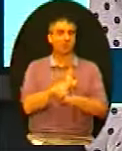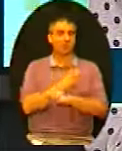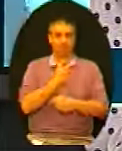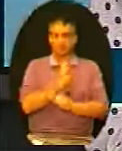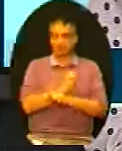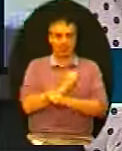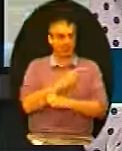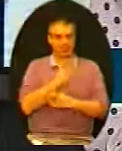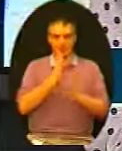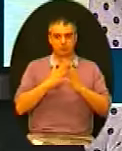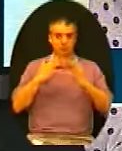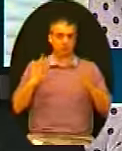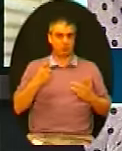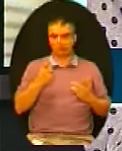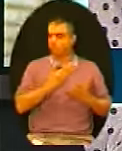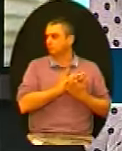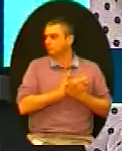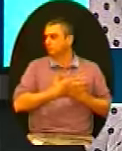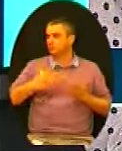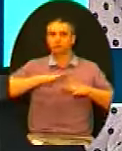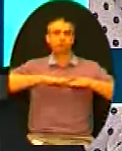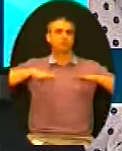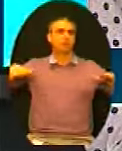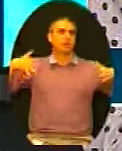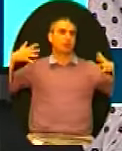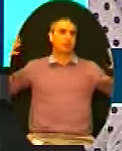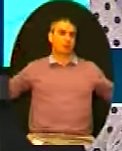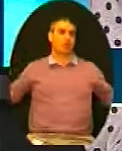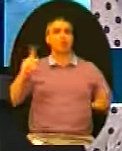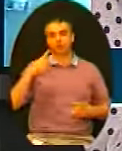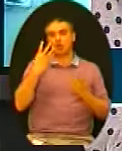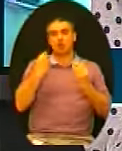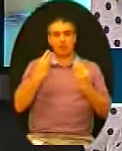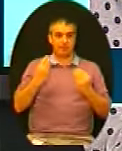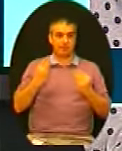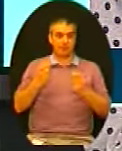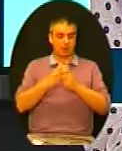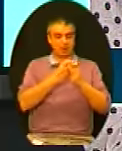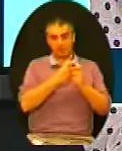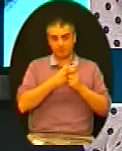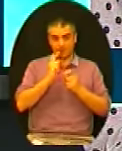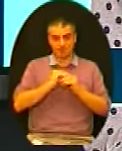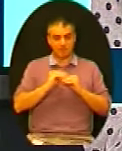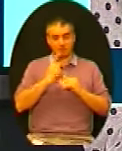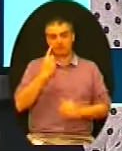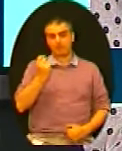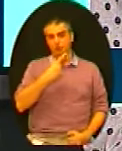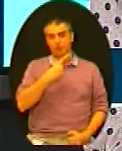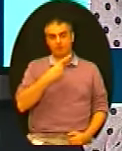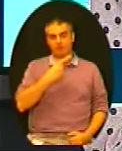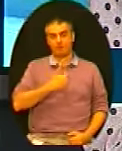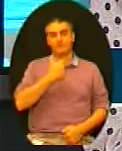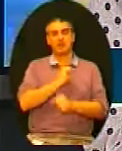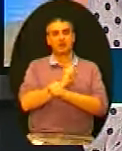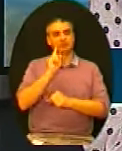כלא מעשיהו הוא כלא מאוד גדול, הוא פרוס על שטח מאוד גדול, יש בו הרבה מאוד אגפים, אבל לפחות פעם בשבוע מנהל